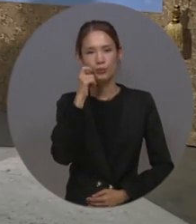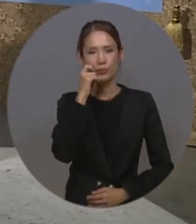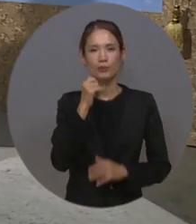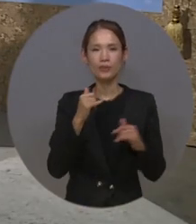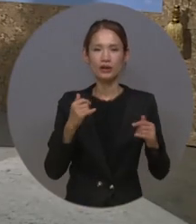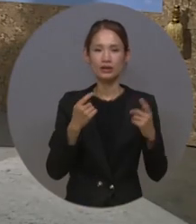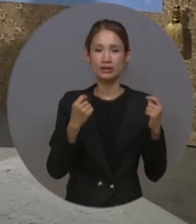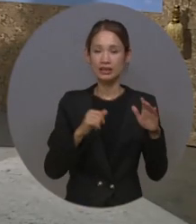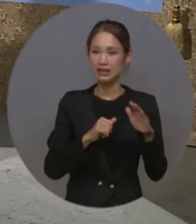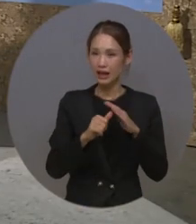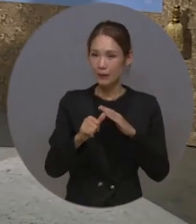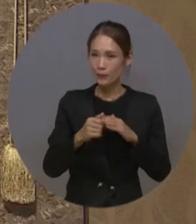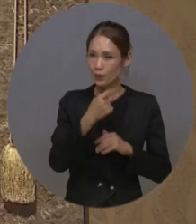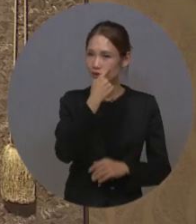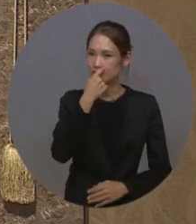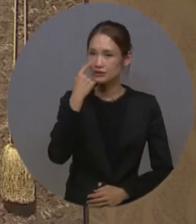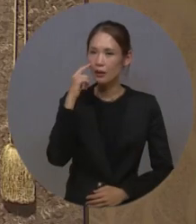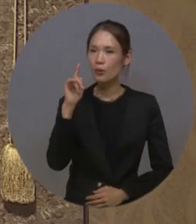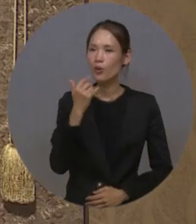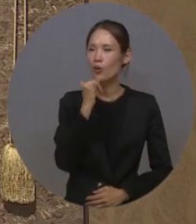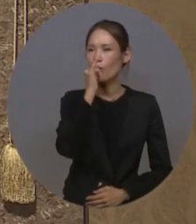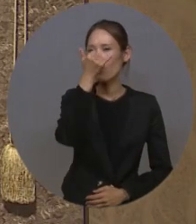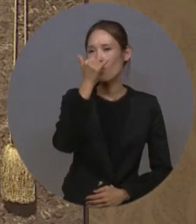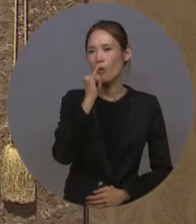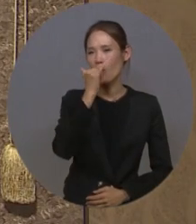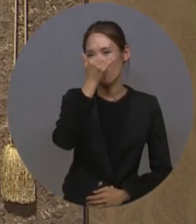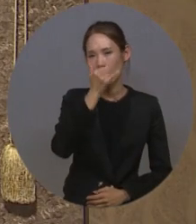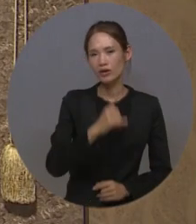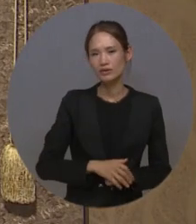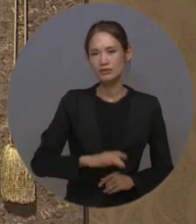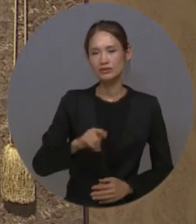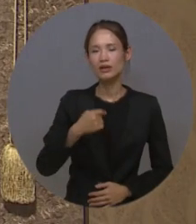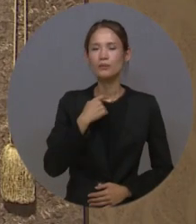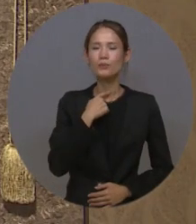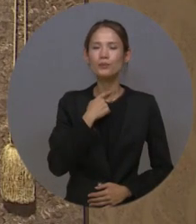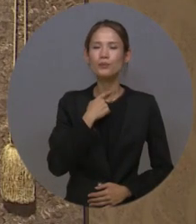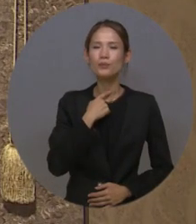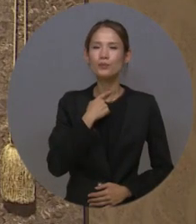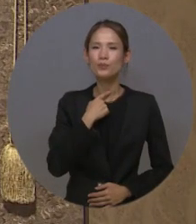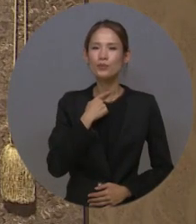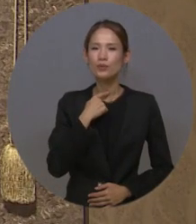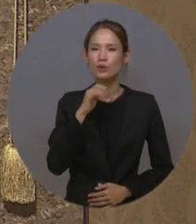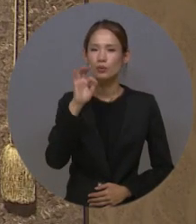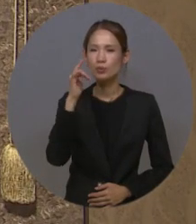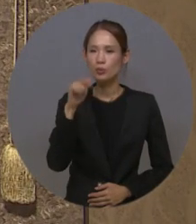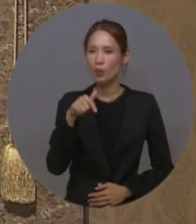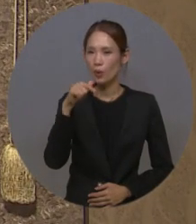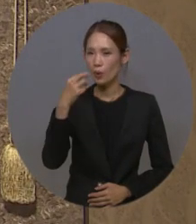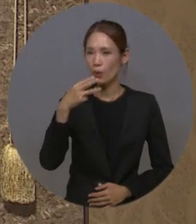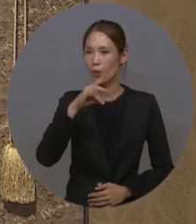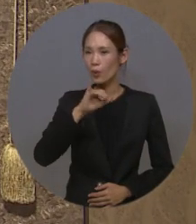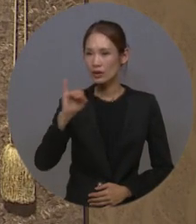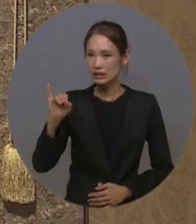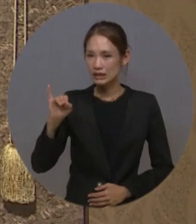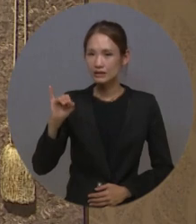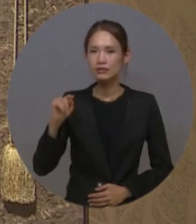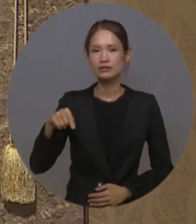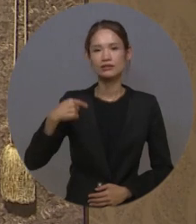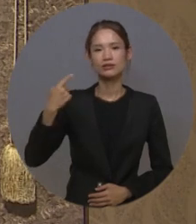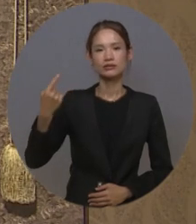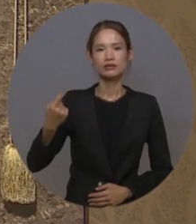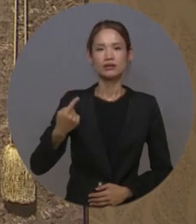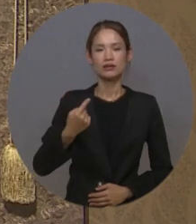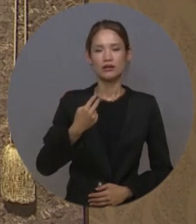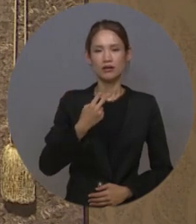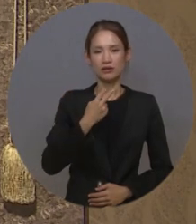바로 코골이. 예. 그다음에 목골이. 목골이라는 게 있군요. 그다음에 저호흡,